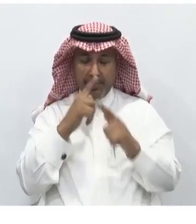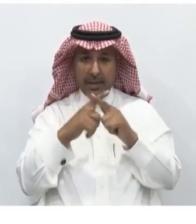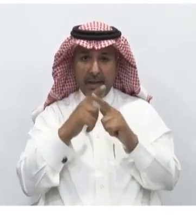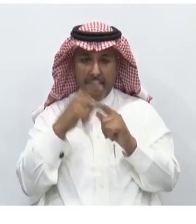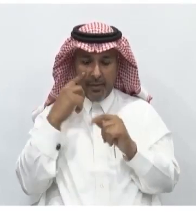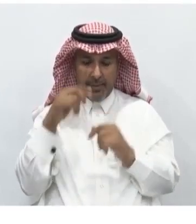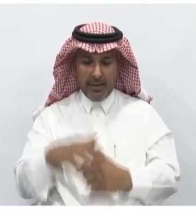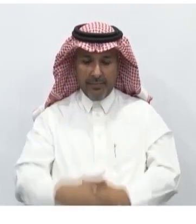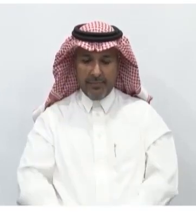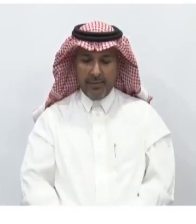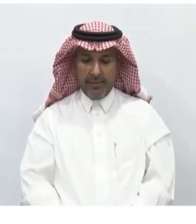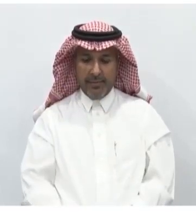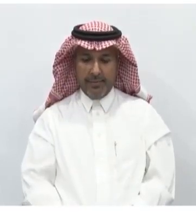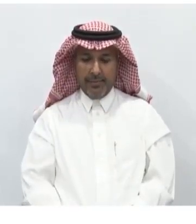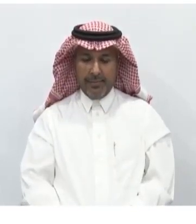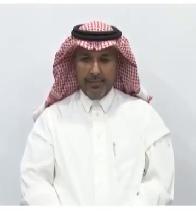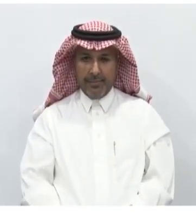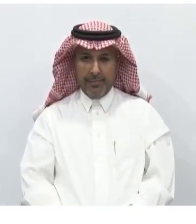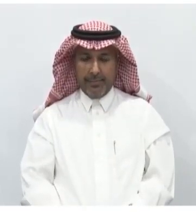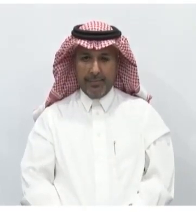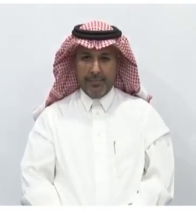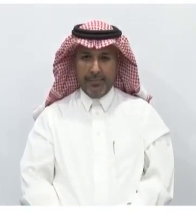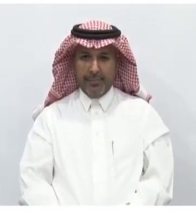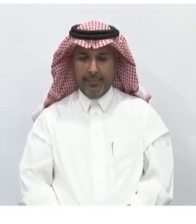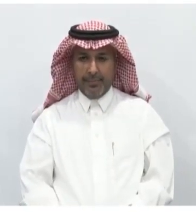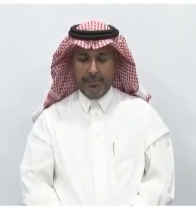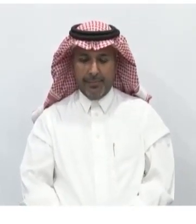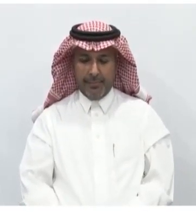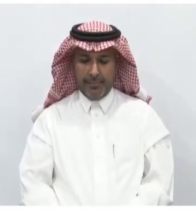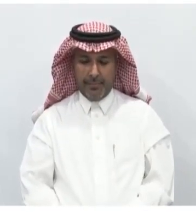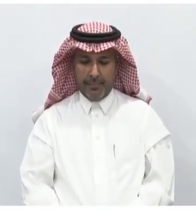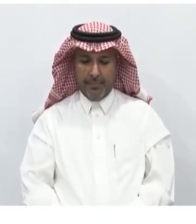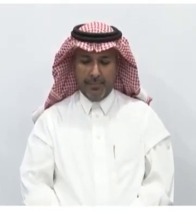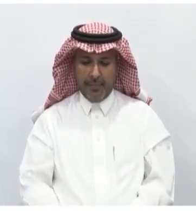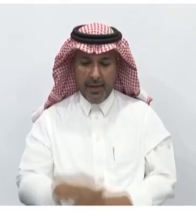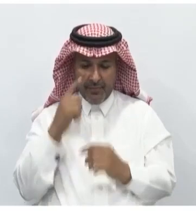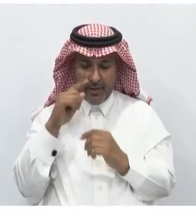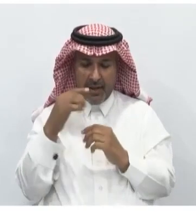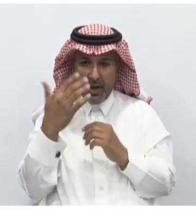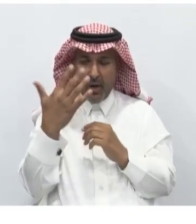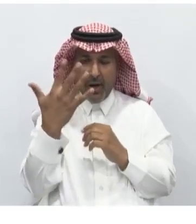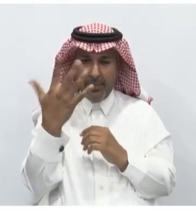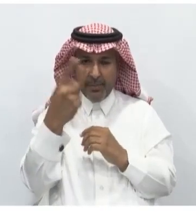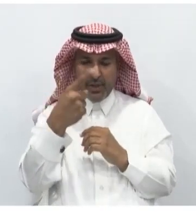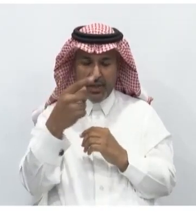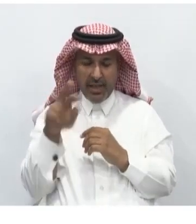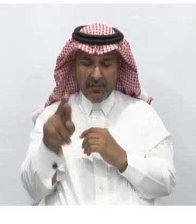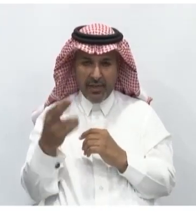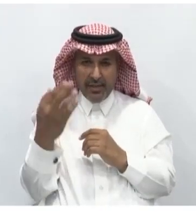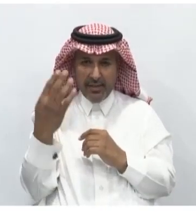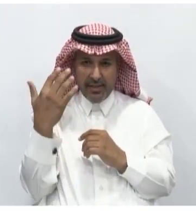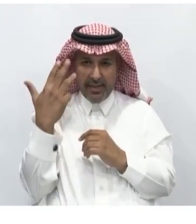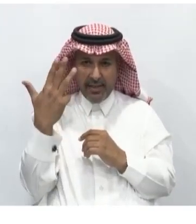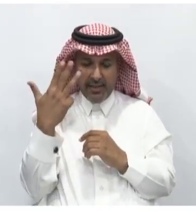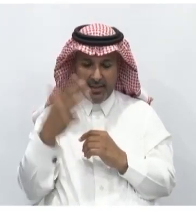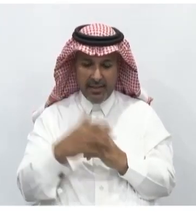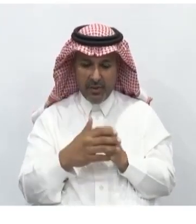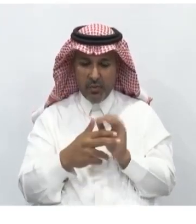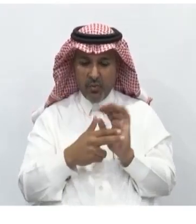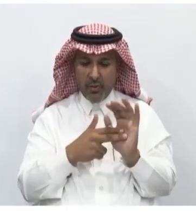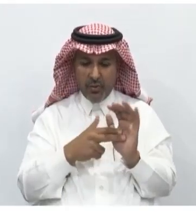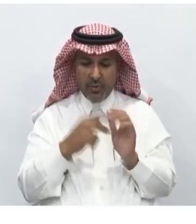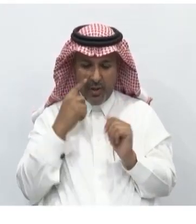في كتلة كتلة العنصر من الجدول الدوري نأخذها. الأكسجين اللي هو 15.9 يعني بالتقريب تصبح